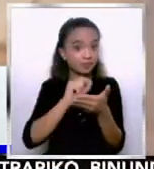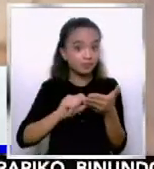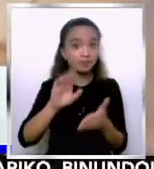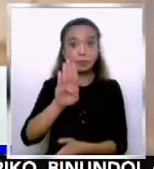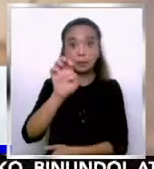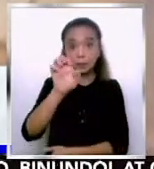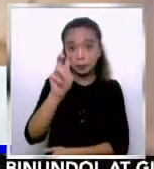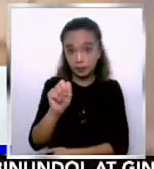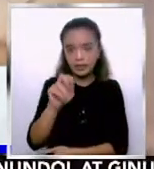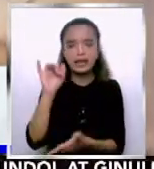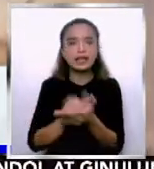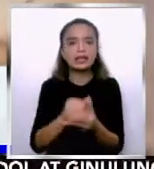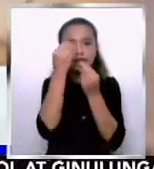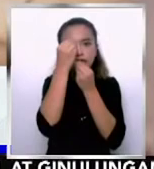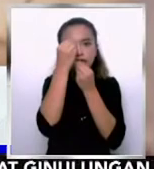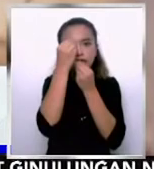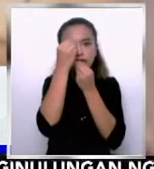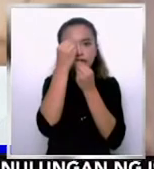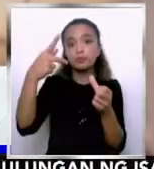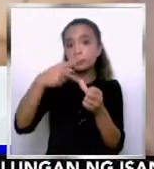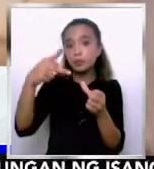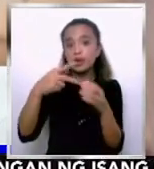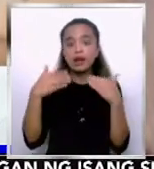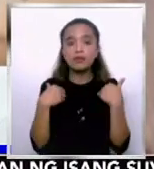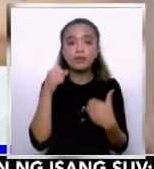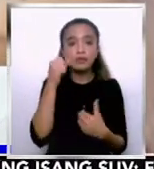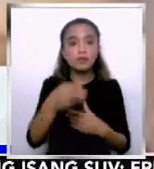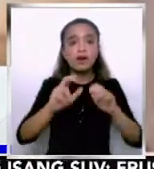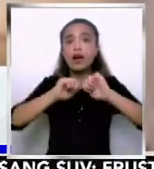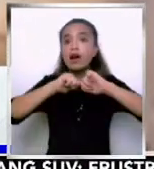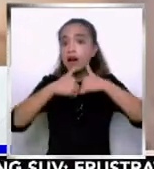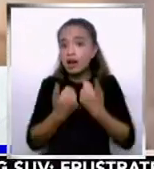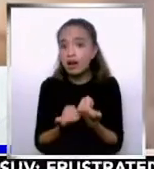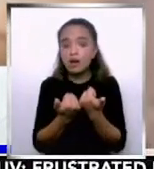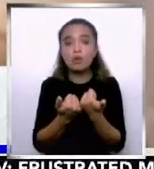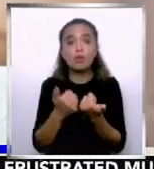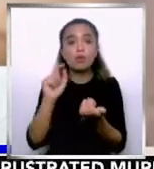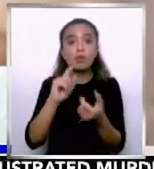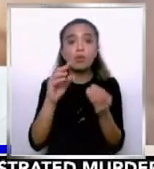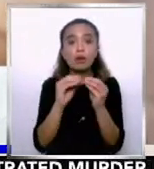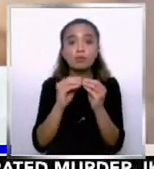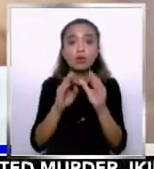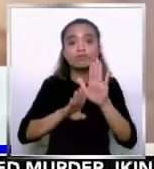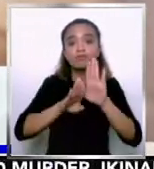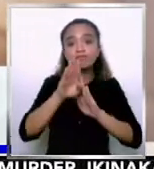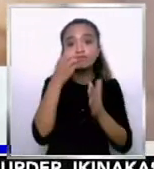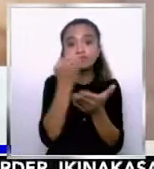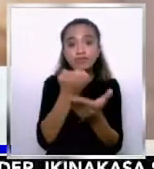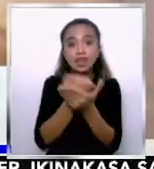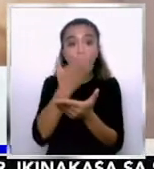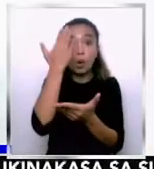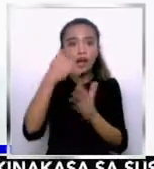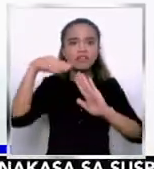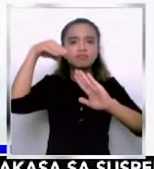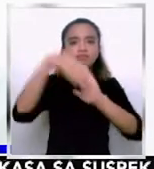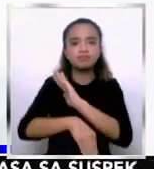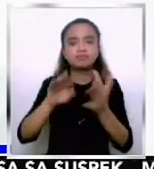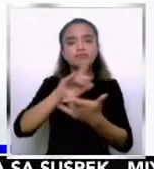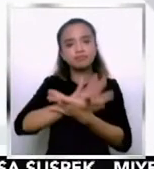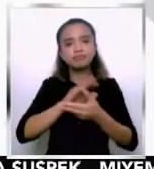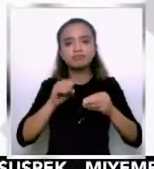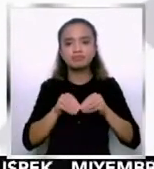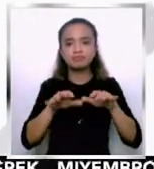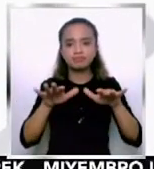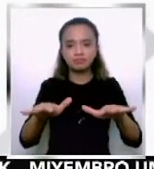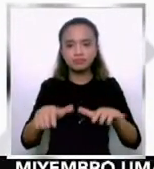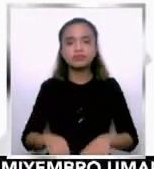at nag-issue rin siya ng marching orders kung paano mapalalago ang ekonomiya matapos itong padapain ng COVID pandemic. Sa isang